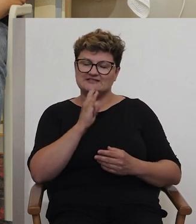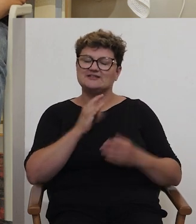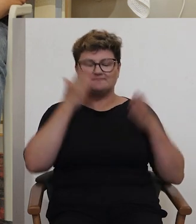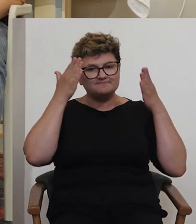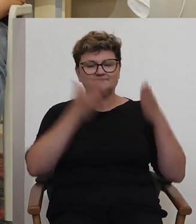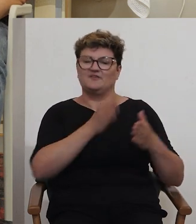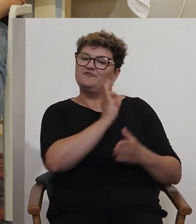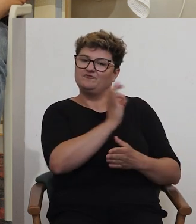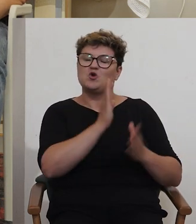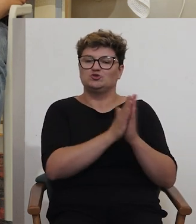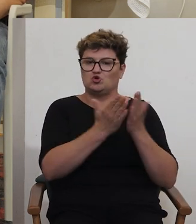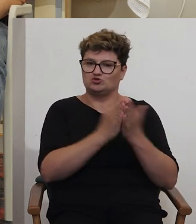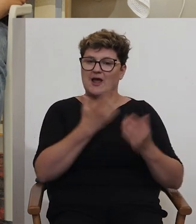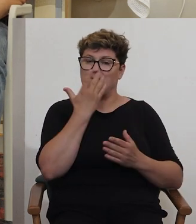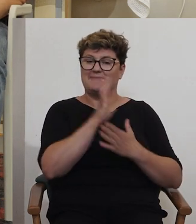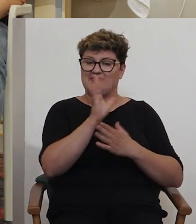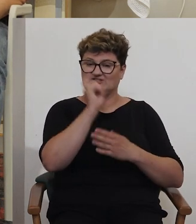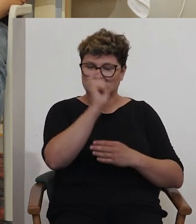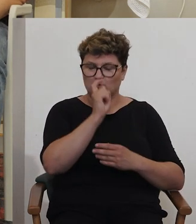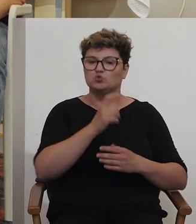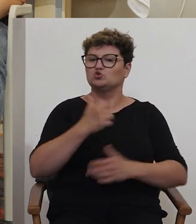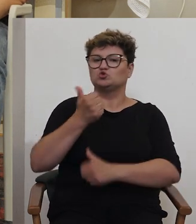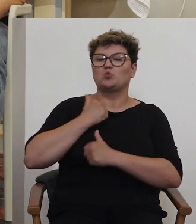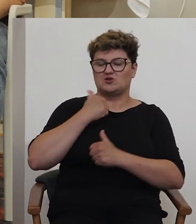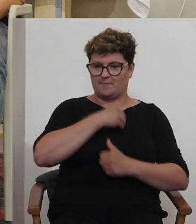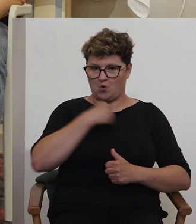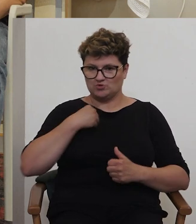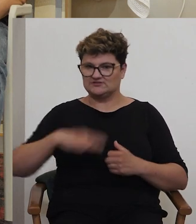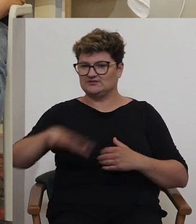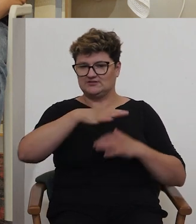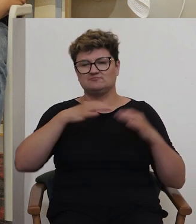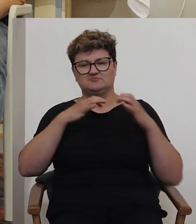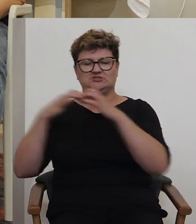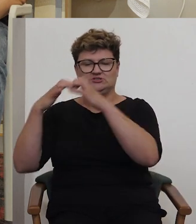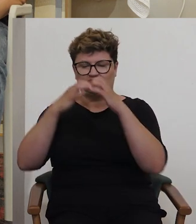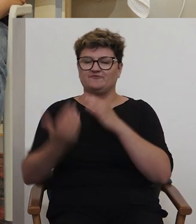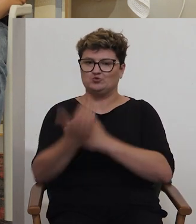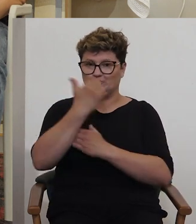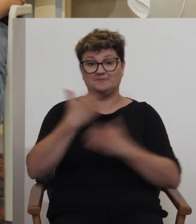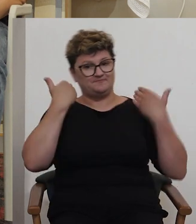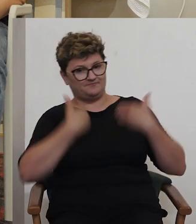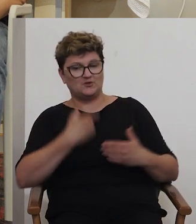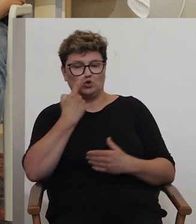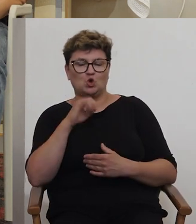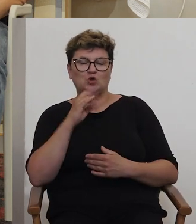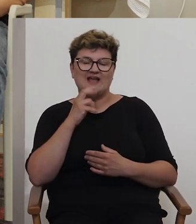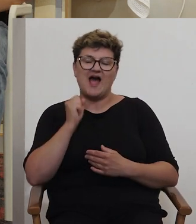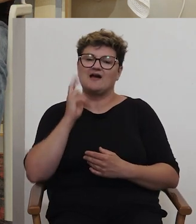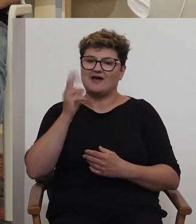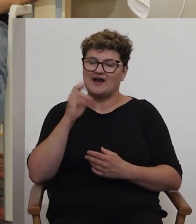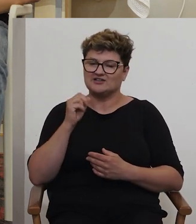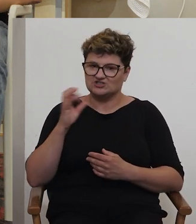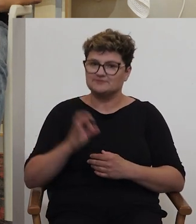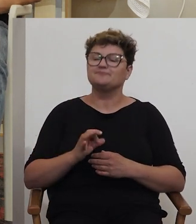sekund, żołnierze polscy na froncie wschodnim. Wydało je wydawnictwo Cyranka. Ja się nazywam Dorota Karaś. Tłumaczenie na